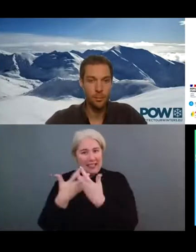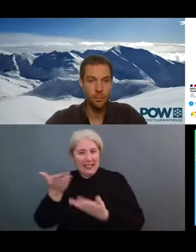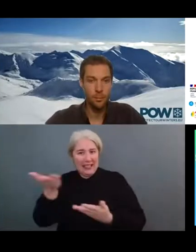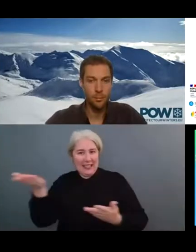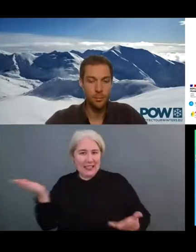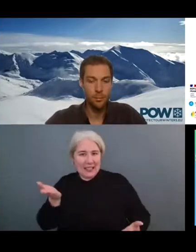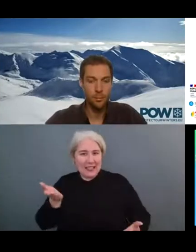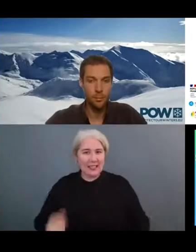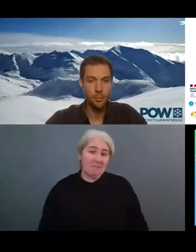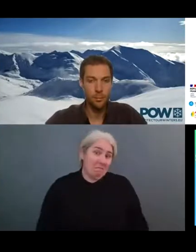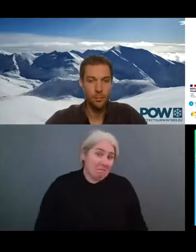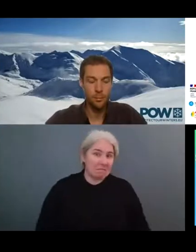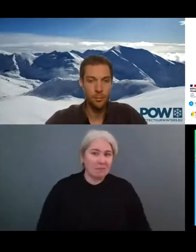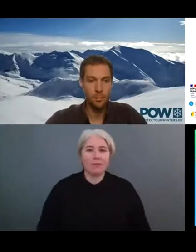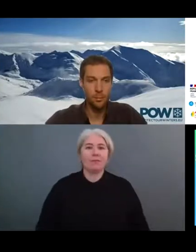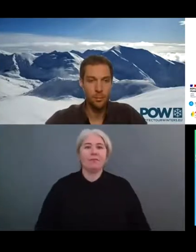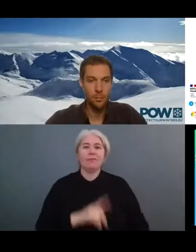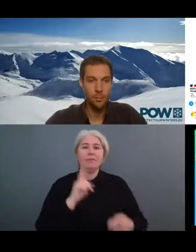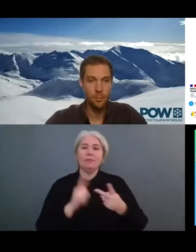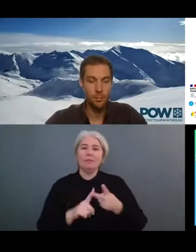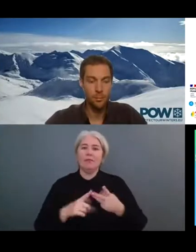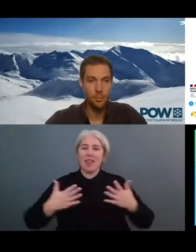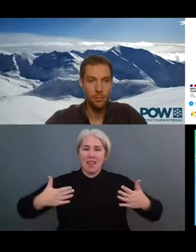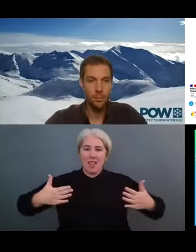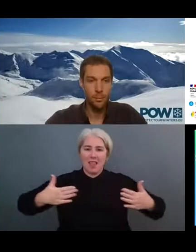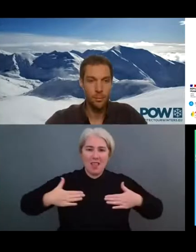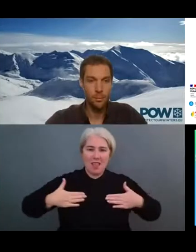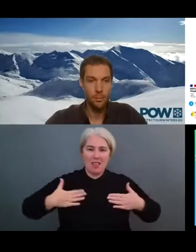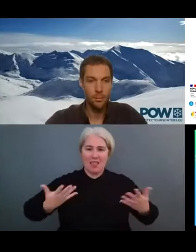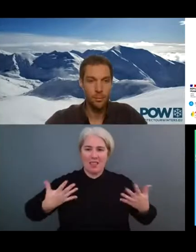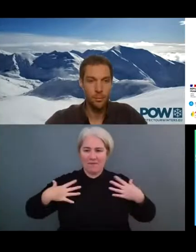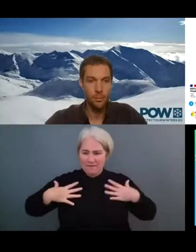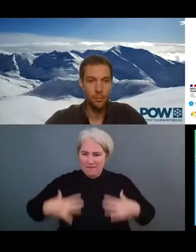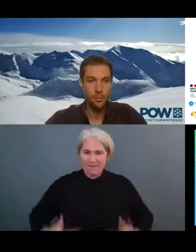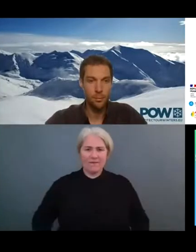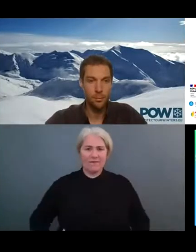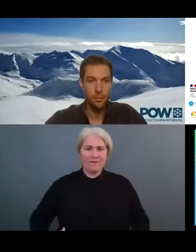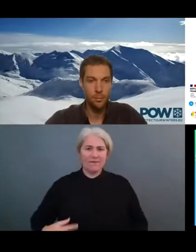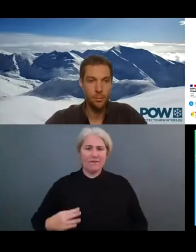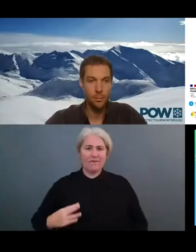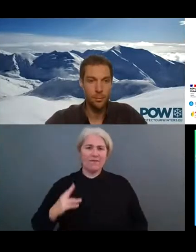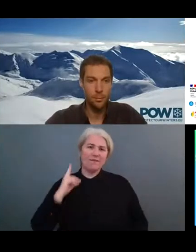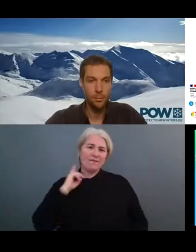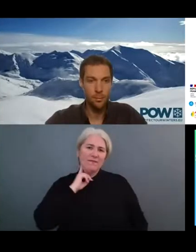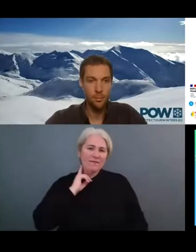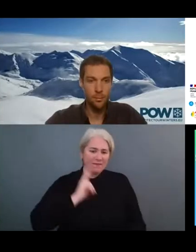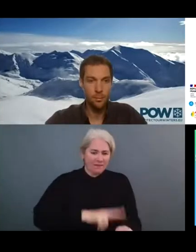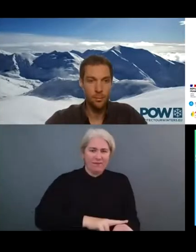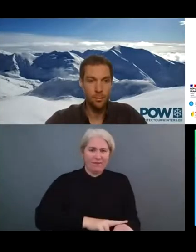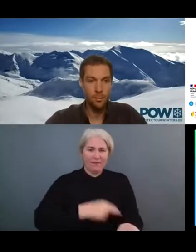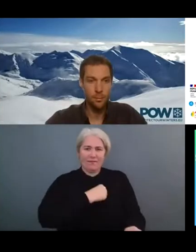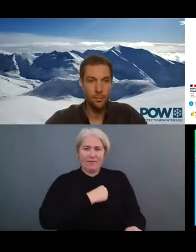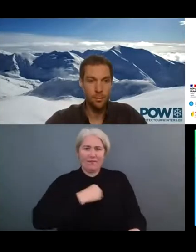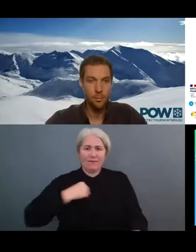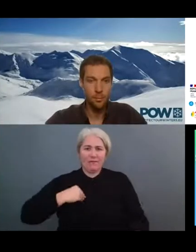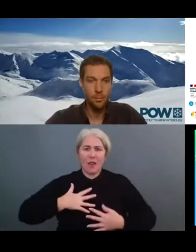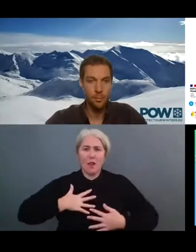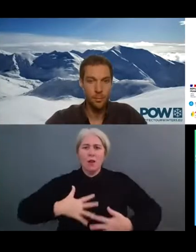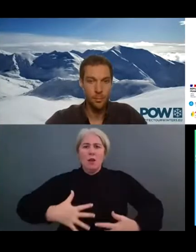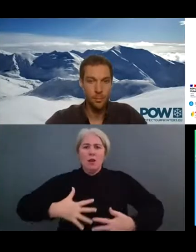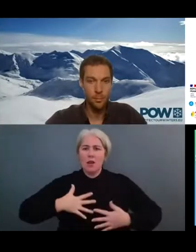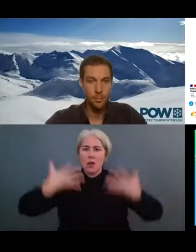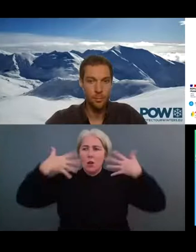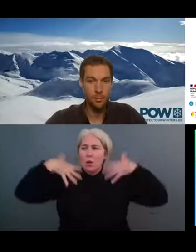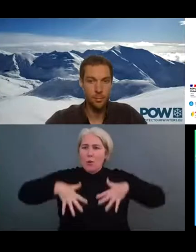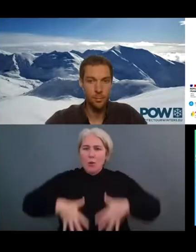des pratiquants. Et dans cette appréhension, il y a forcément, comme le disait très bien Michel, une gestion de l'eau